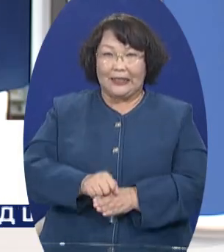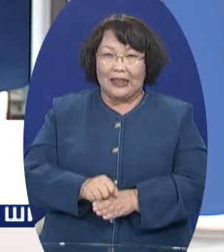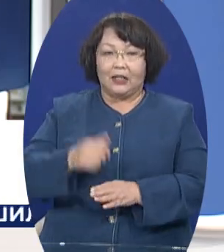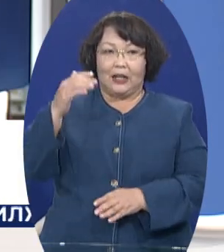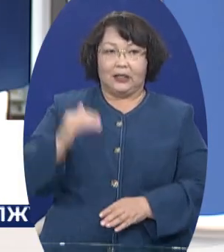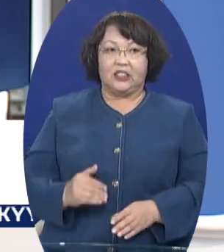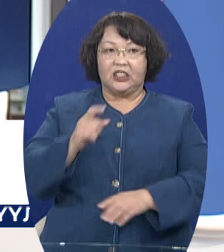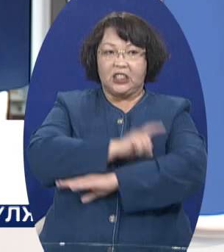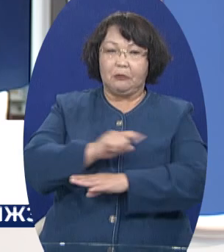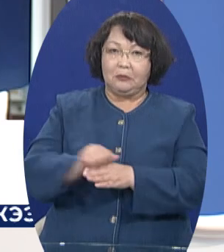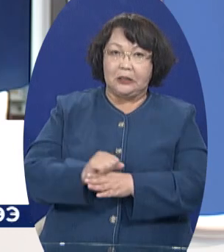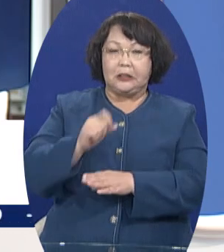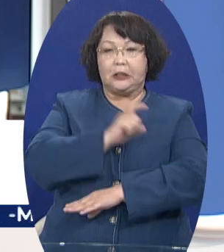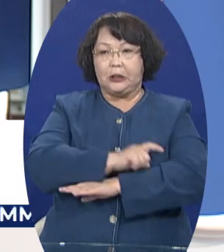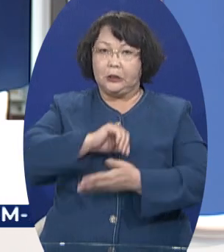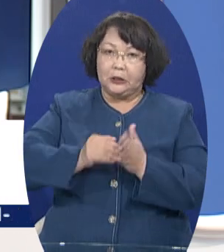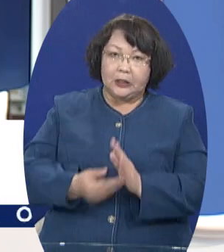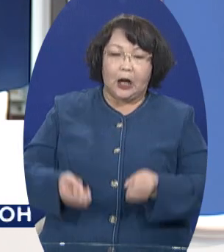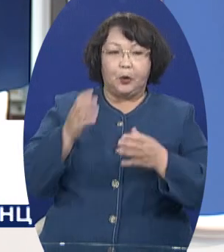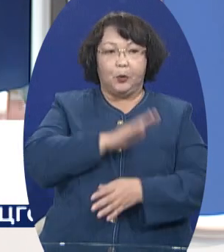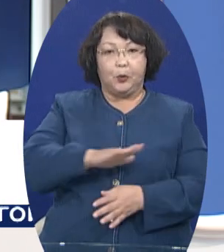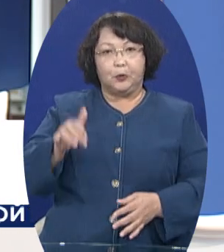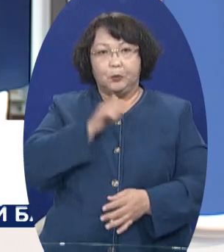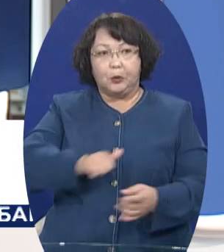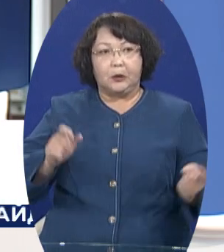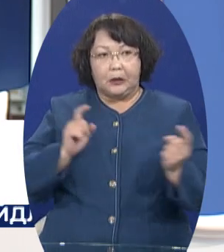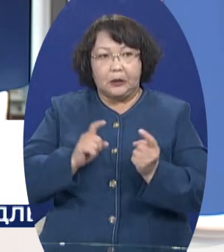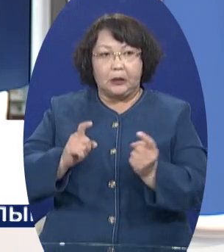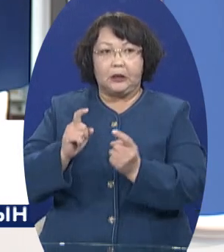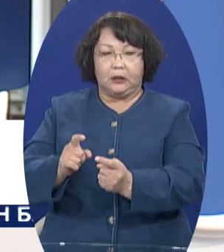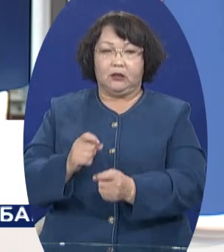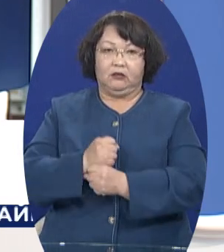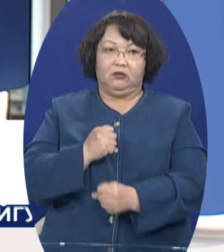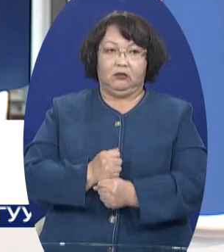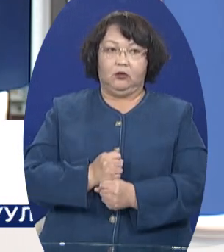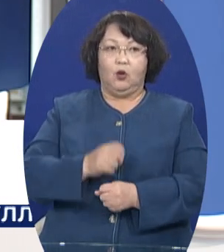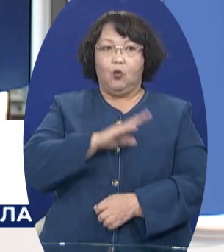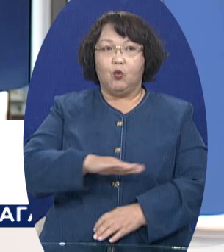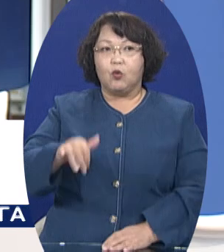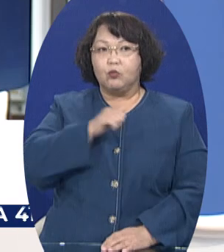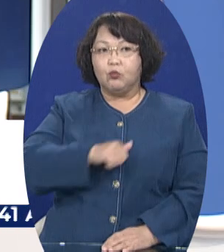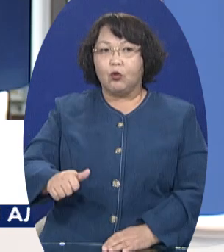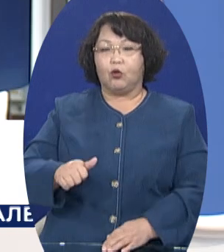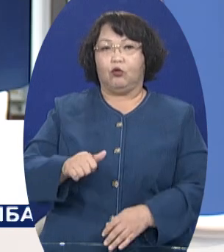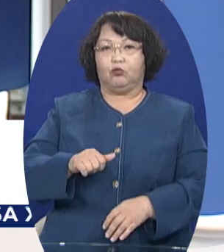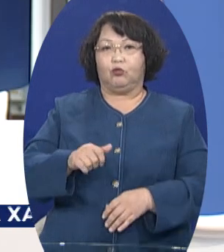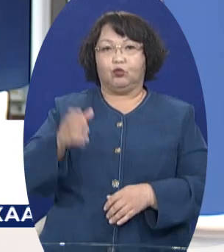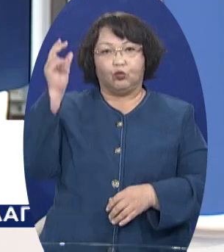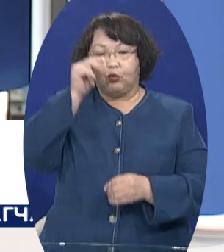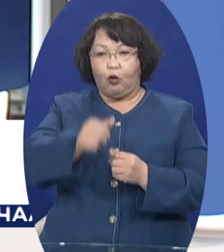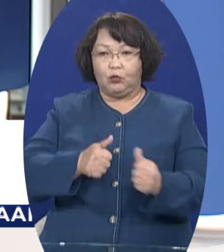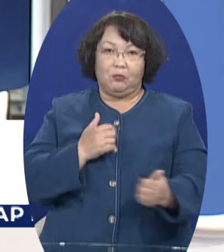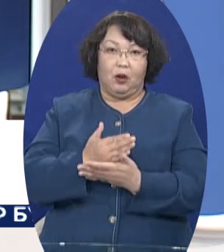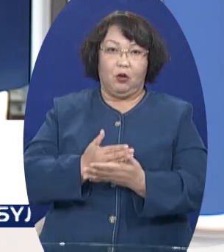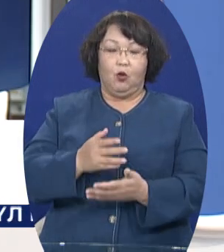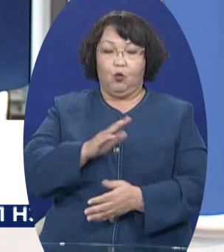гаргах, за анги танхимд орч хүүхэд нэг бүртээ ажиллах, хүүхэд бүр ч хоцрогдолтой байгаа шүү дээ. Тэ мэ? Хүүхэд бүртээ нэг ажиллахдаа хүүхэд өөрөө бие даагад энэ